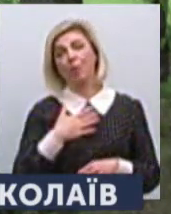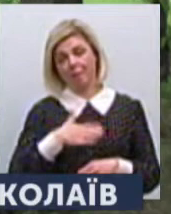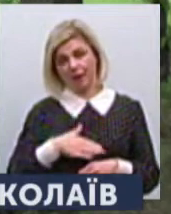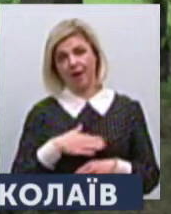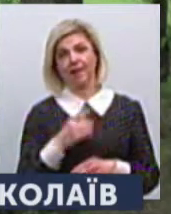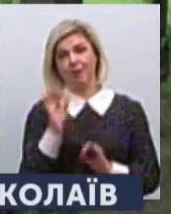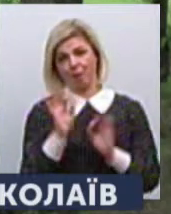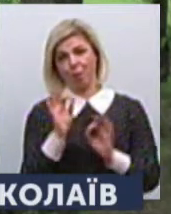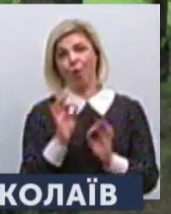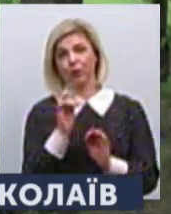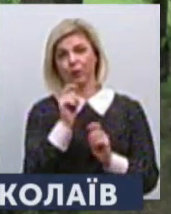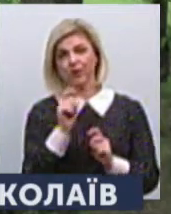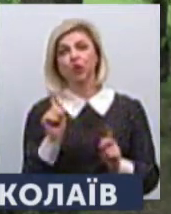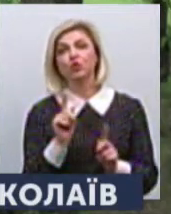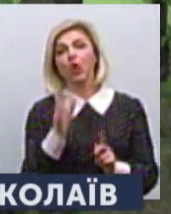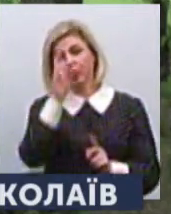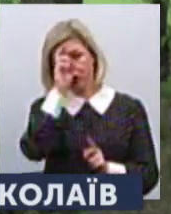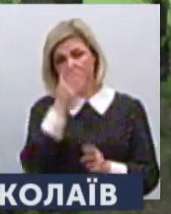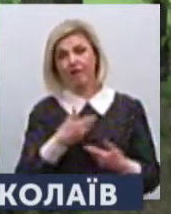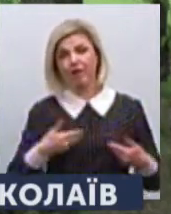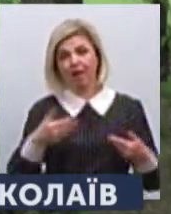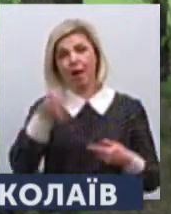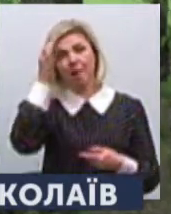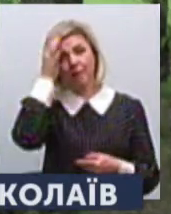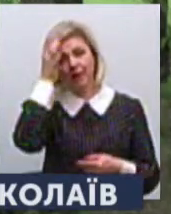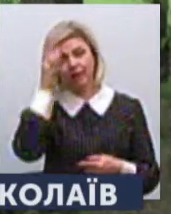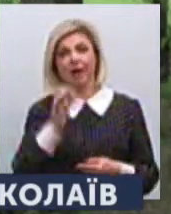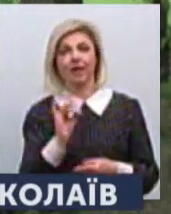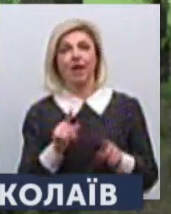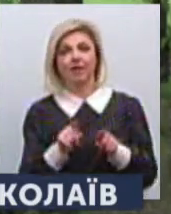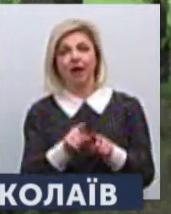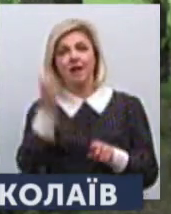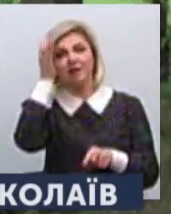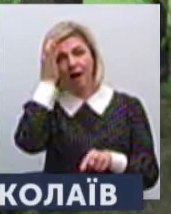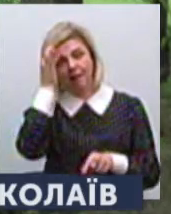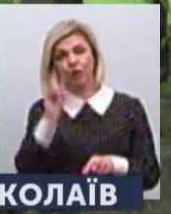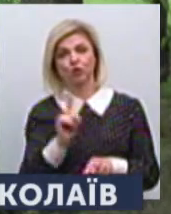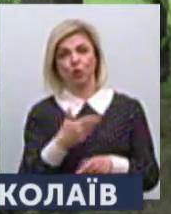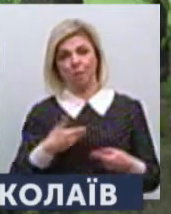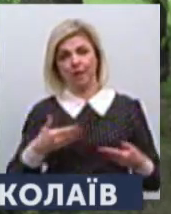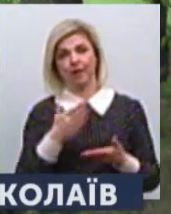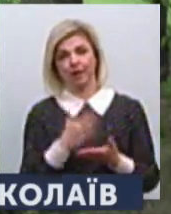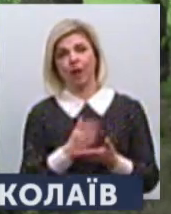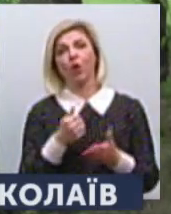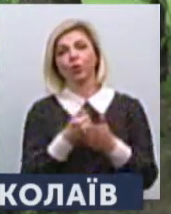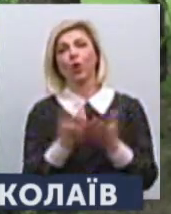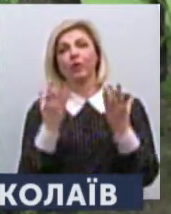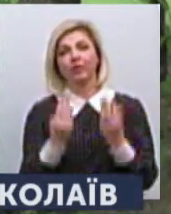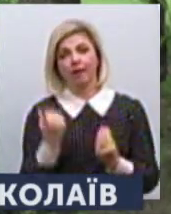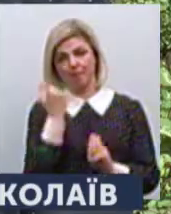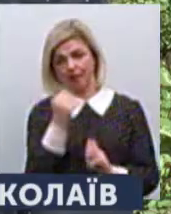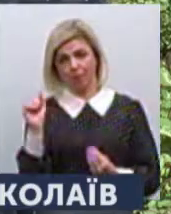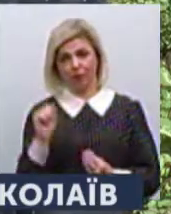що це як про те, що держава нас пам'ятає і це така згадка про те, що ми є до Дня перемоги, я так